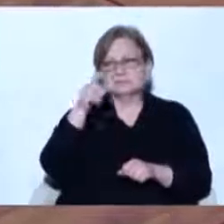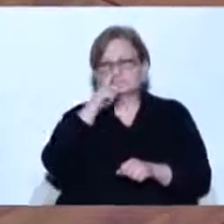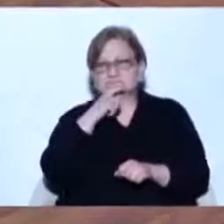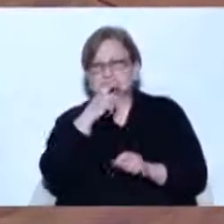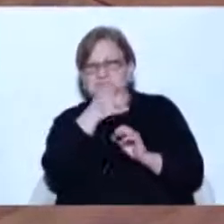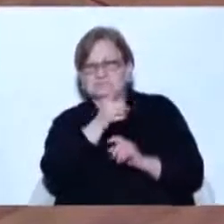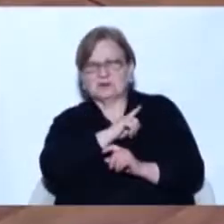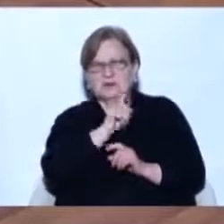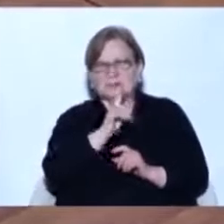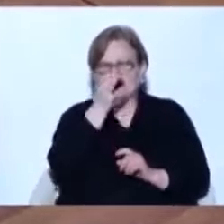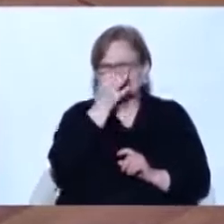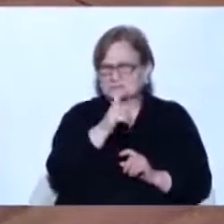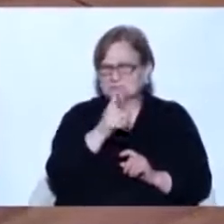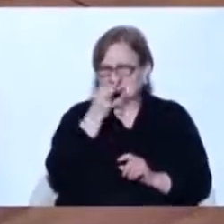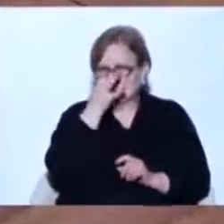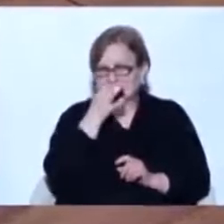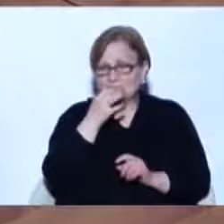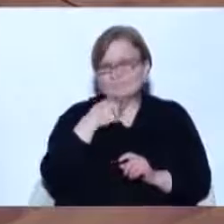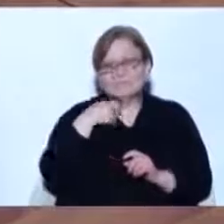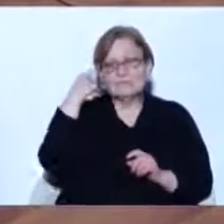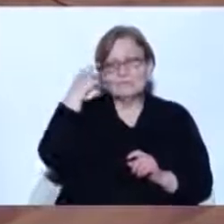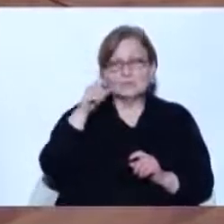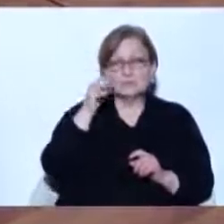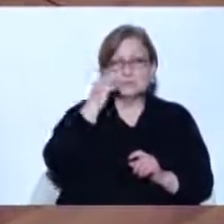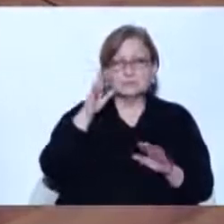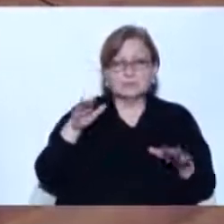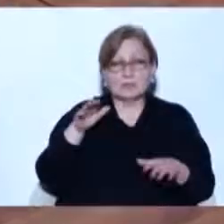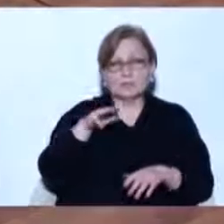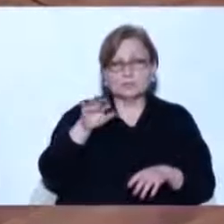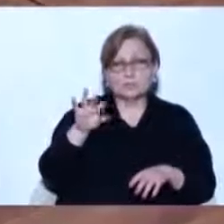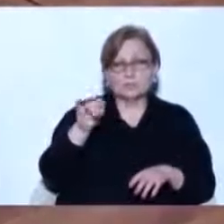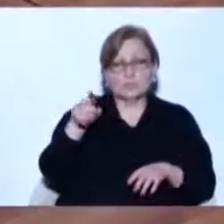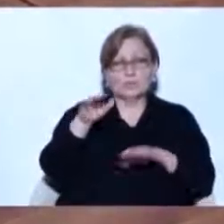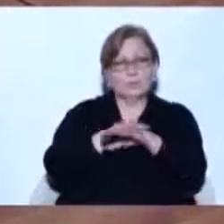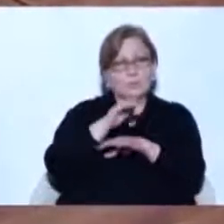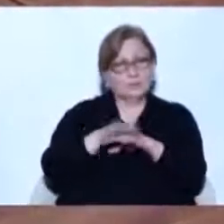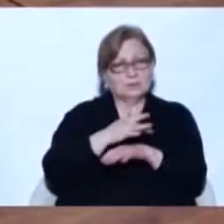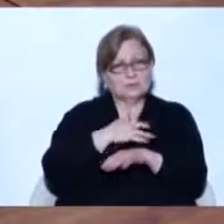ადამიანებს. ჩემი აზრით, ფუტკარი ტოტო თავისი გულკეთილობით,